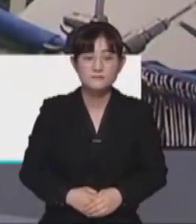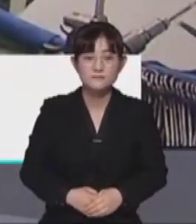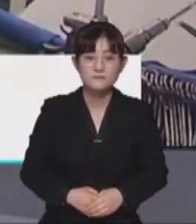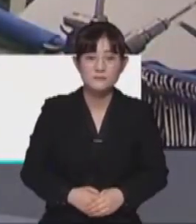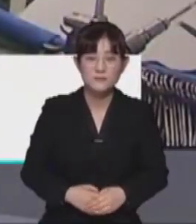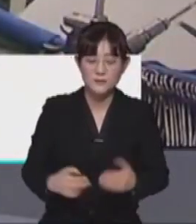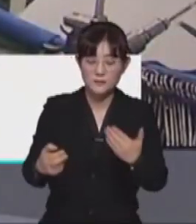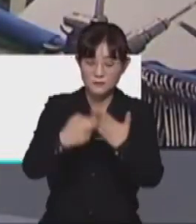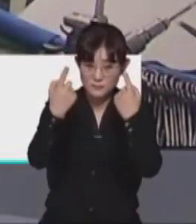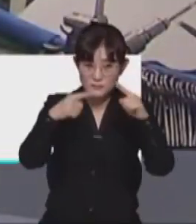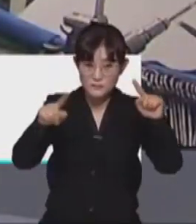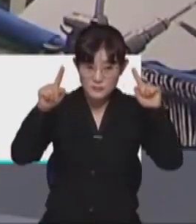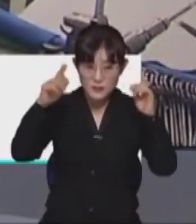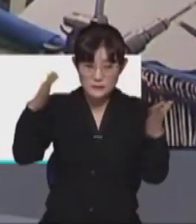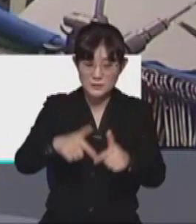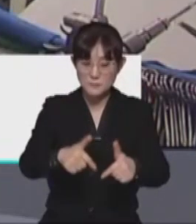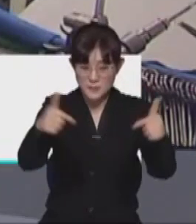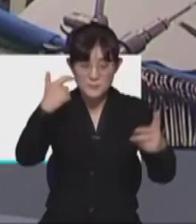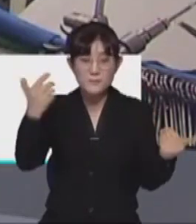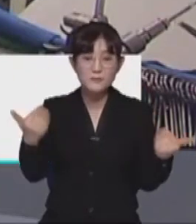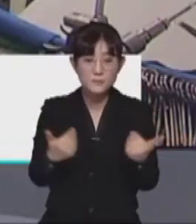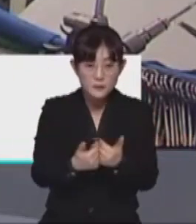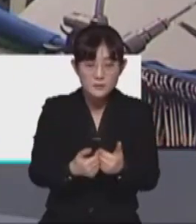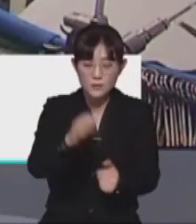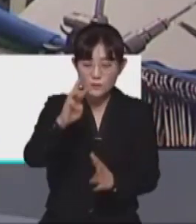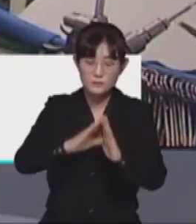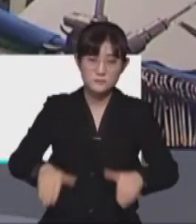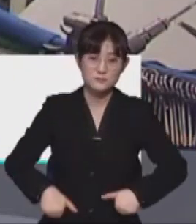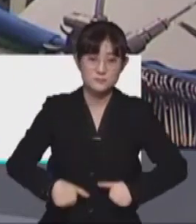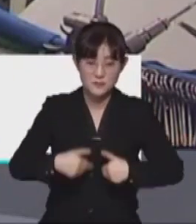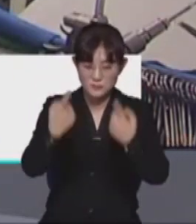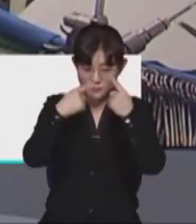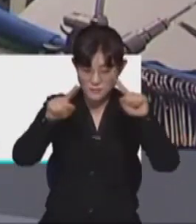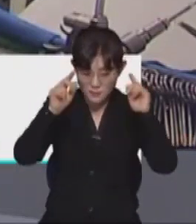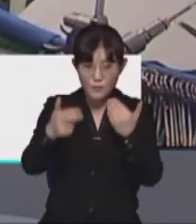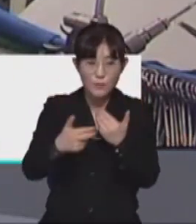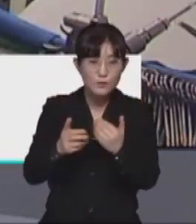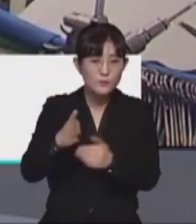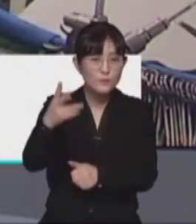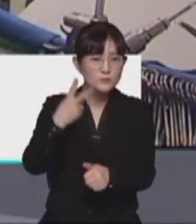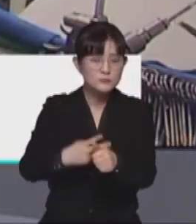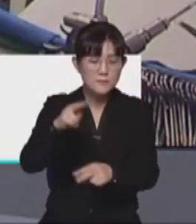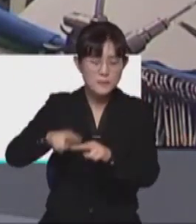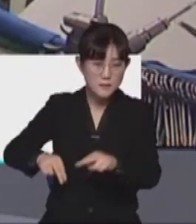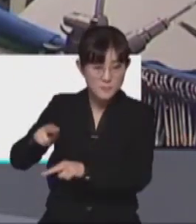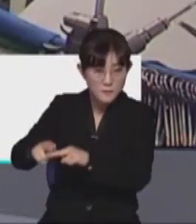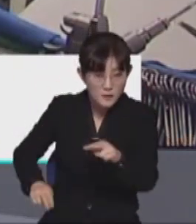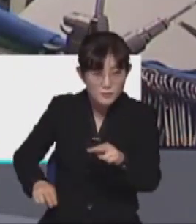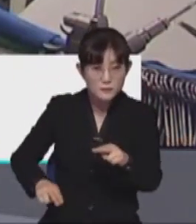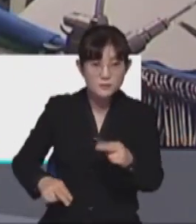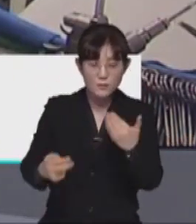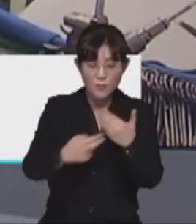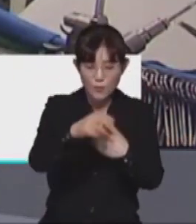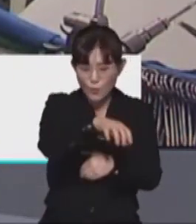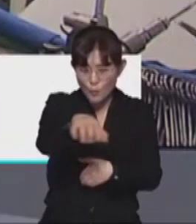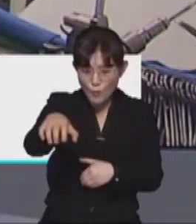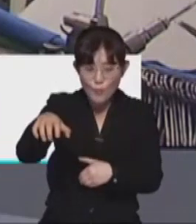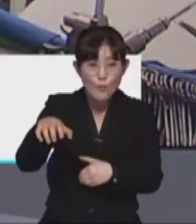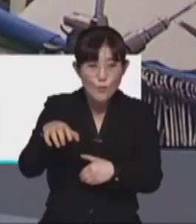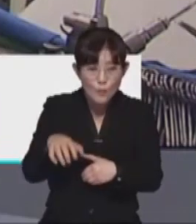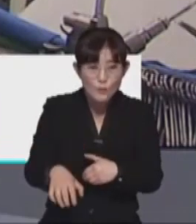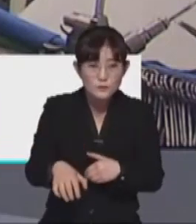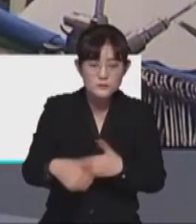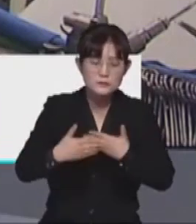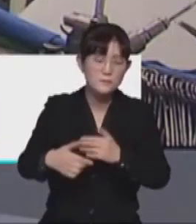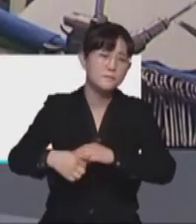정부의 의대 정원 확대에 반발해 광주 전남 대학병원 전공의들이 사직한 이후 의료 현장에서 이탈이 이어지고 있습니다.